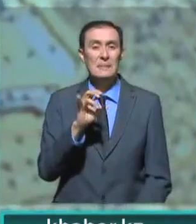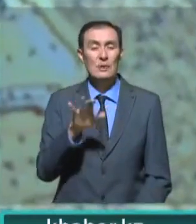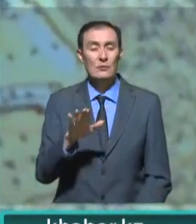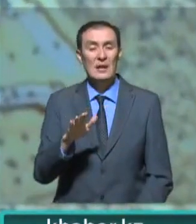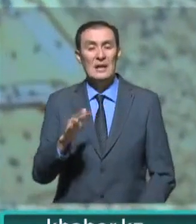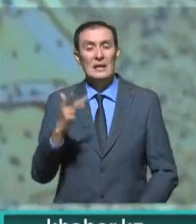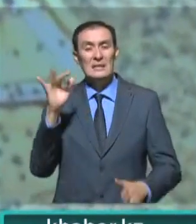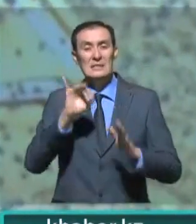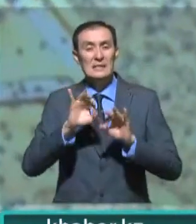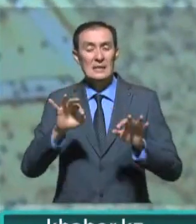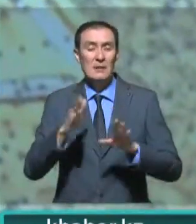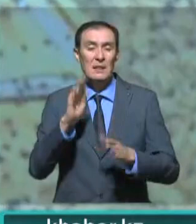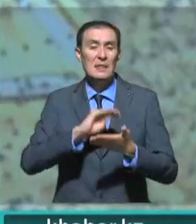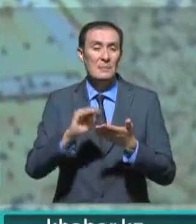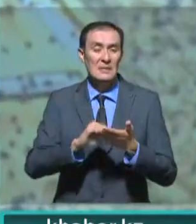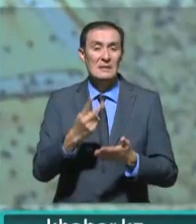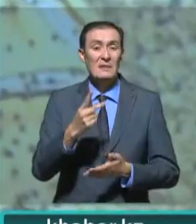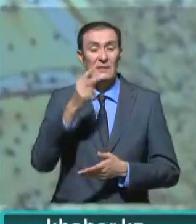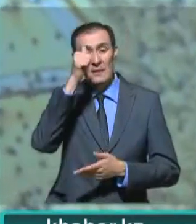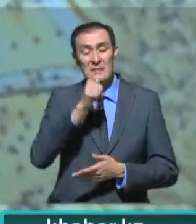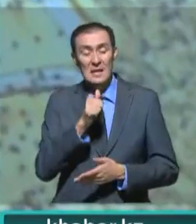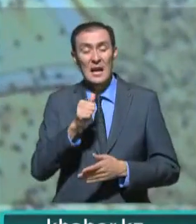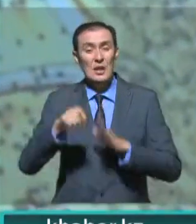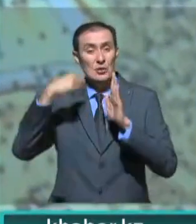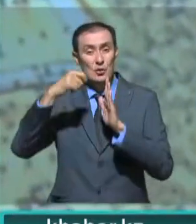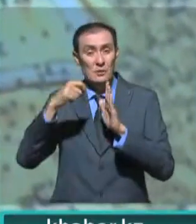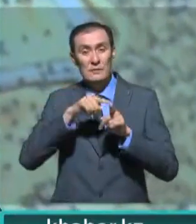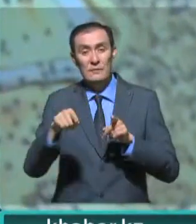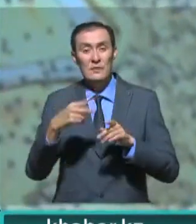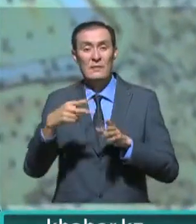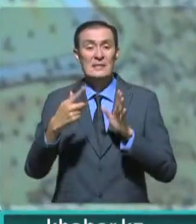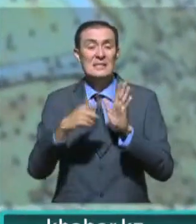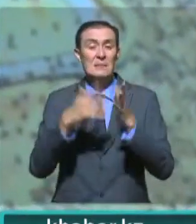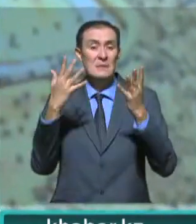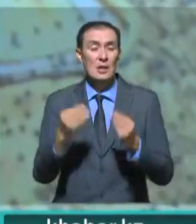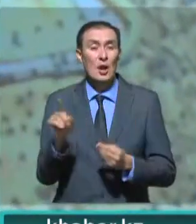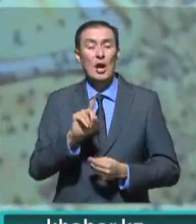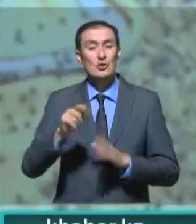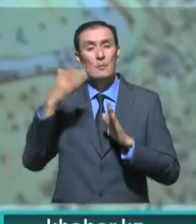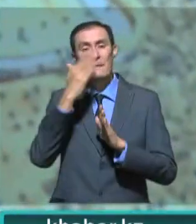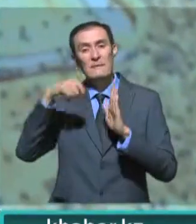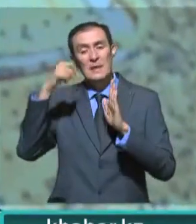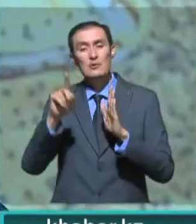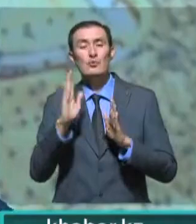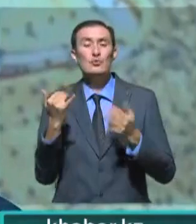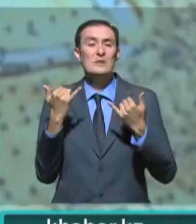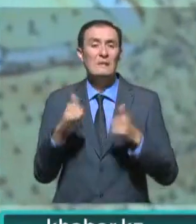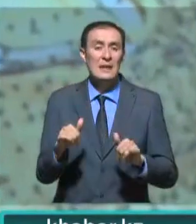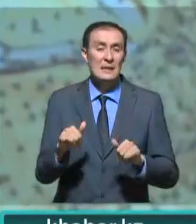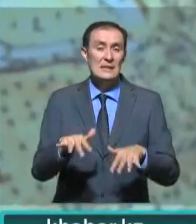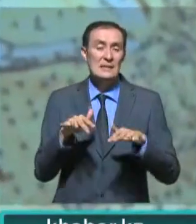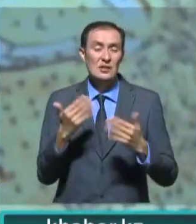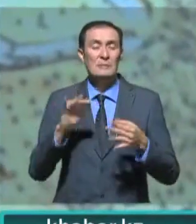Сценарий будущей комедии был написан за 2 месяца, а съемочный процесс занял всего 27 дней. О чем кинолента и чем будут удивлять зрителя в